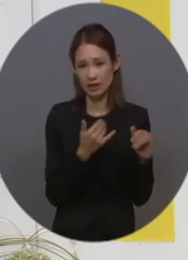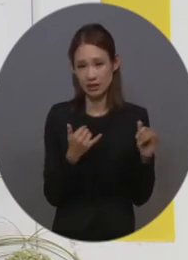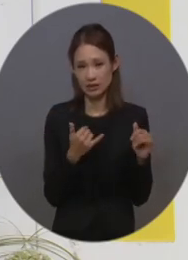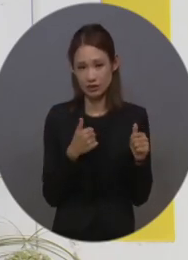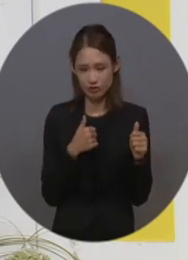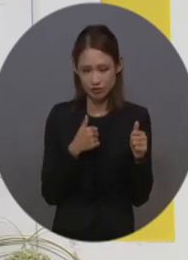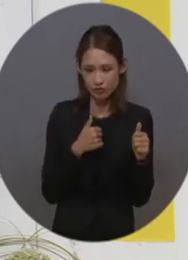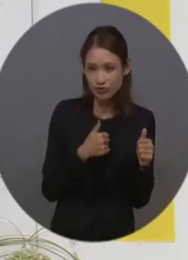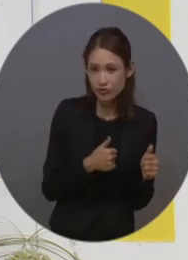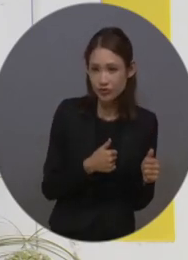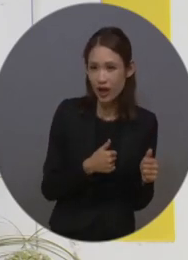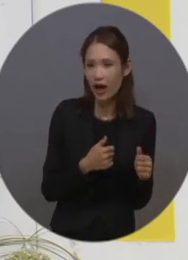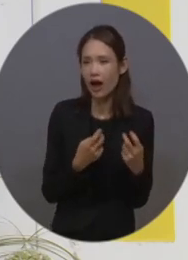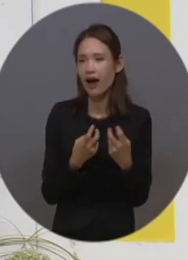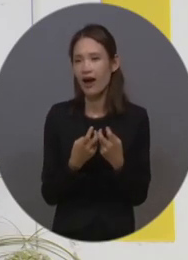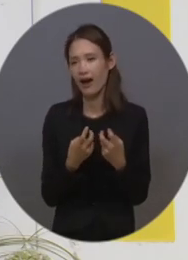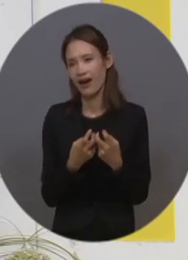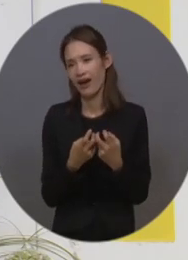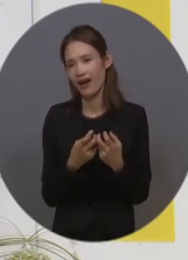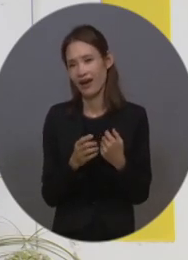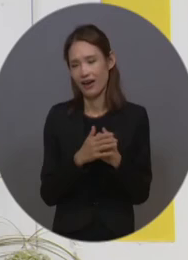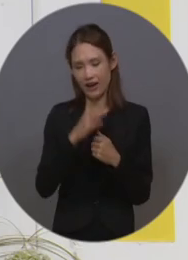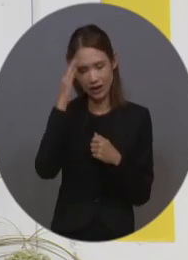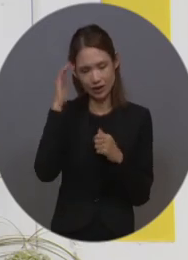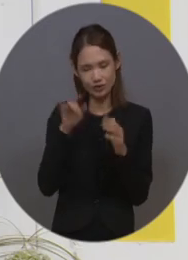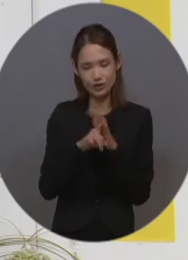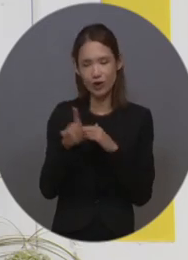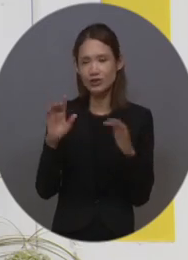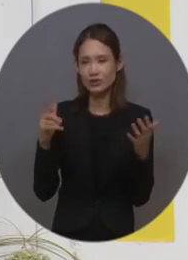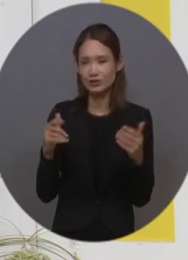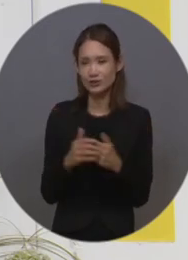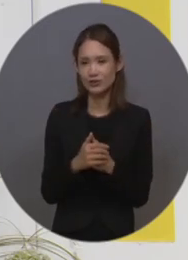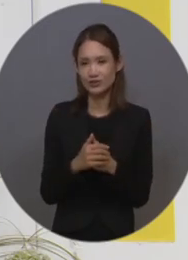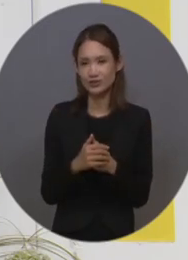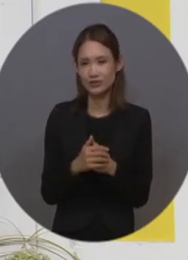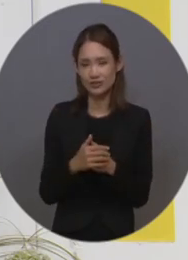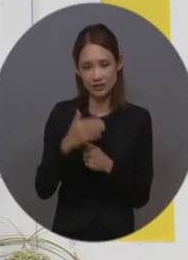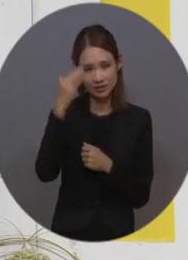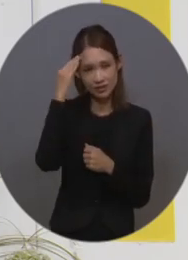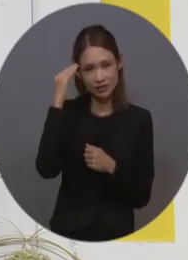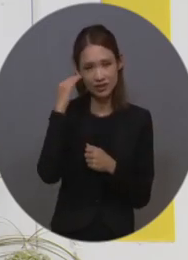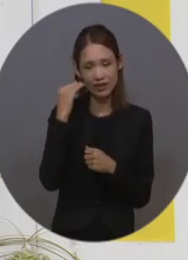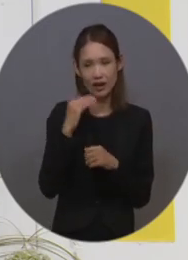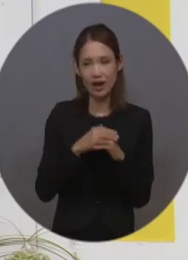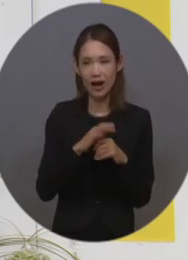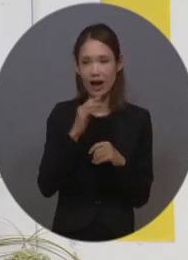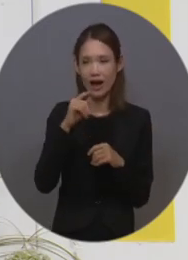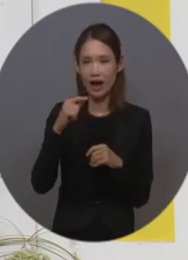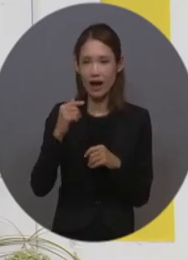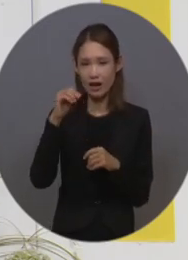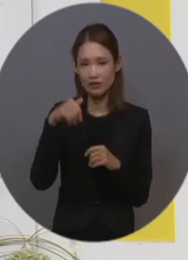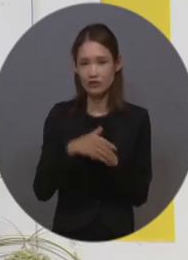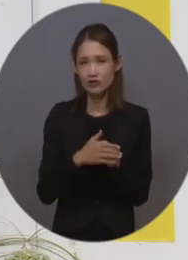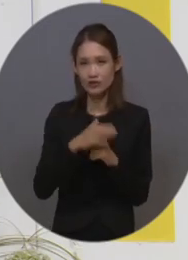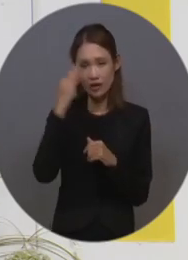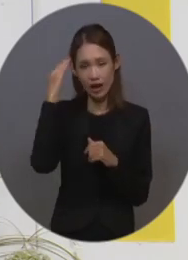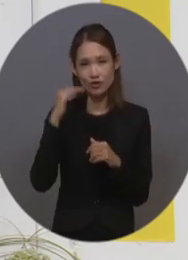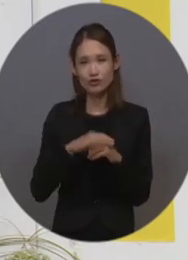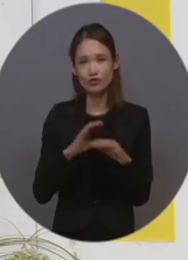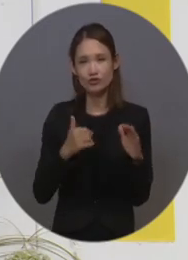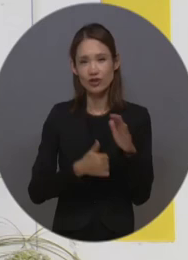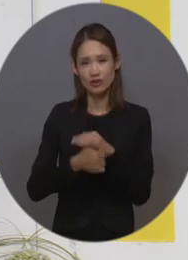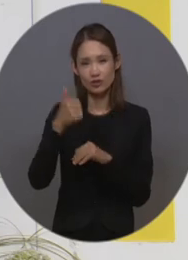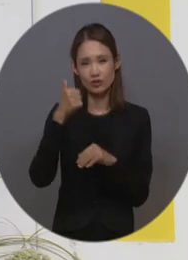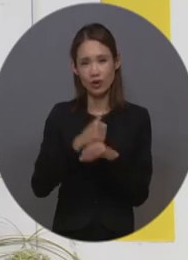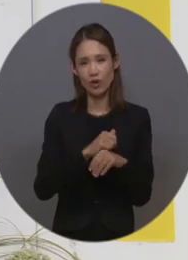뒤만 따라다니겠습니까? 네. 이제 한국이 선진국이 됐는데. 그리고 한국의 그 한류, 한국의 그 성공, 네. 이걸